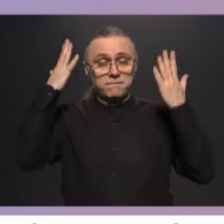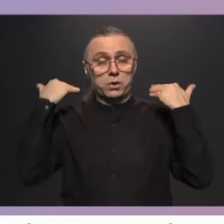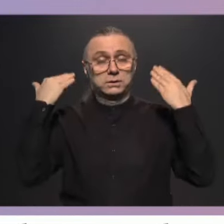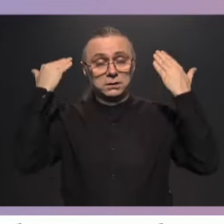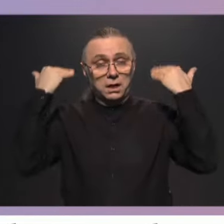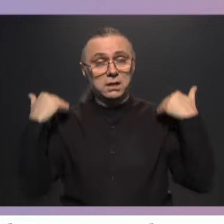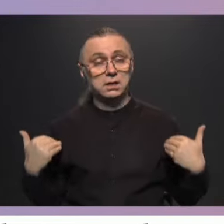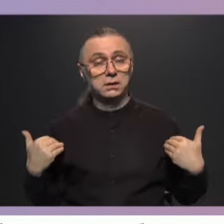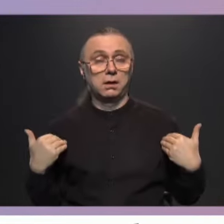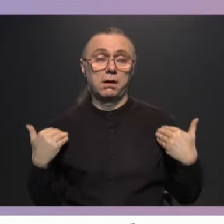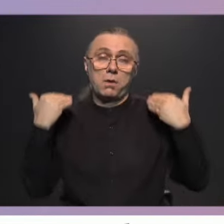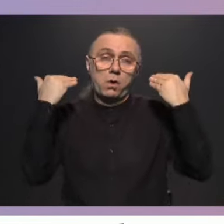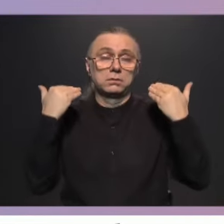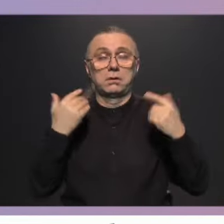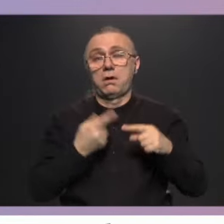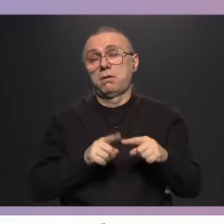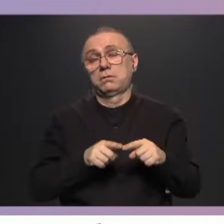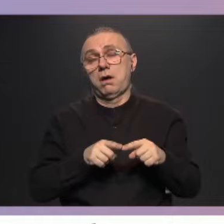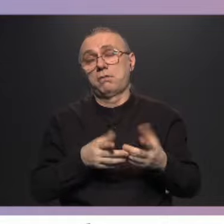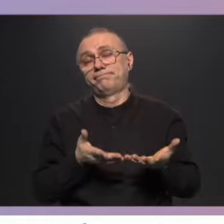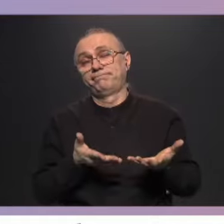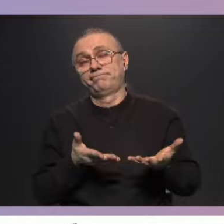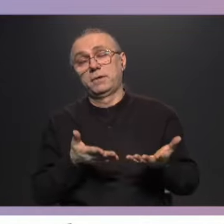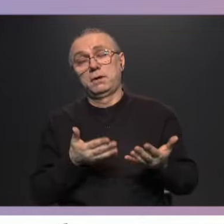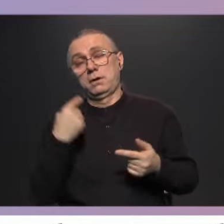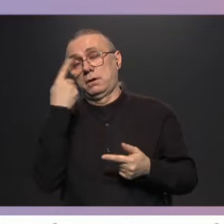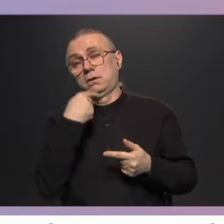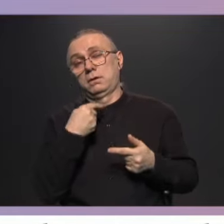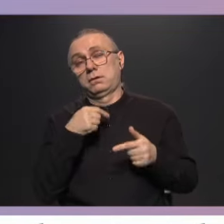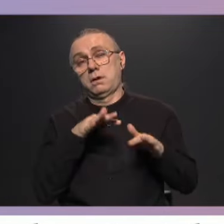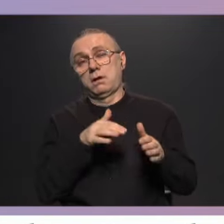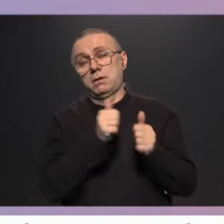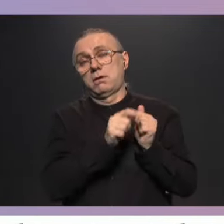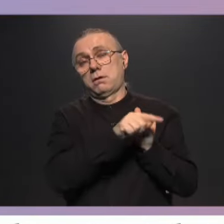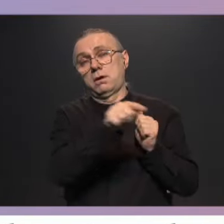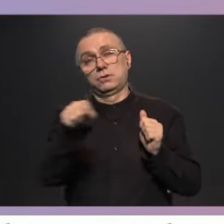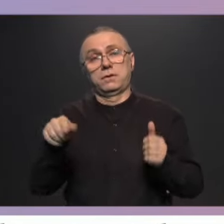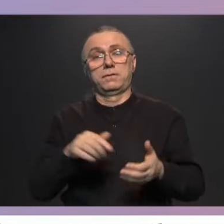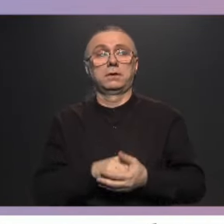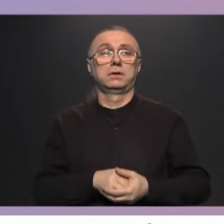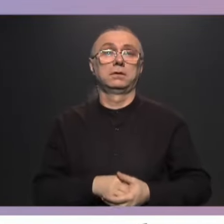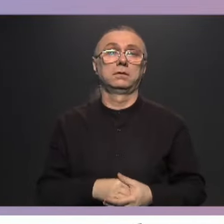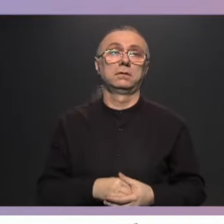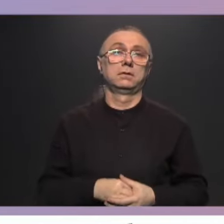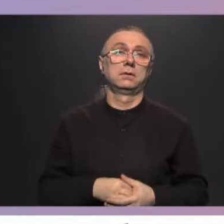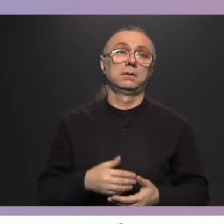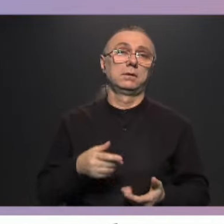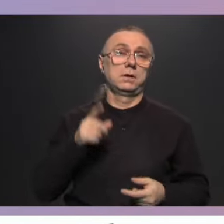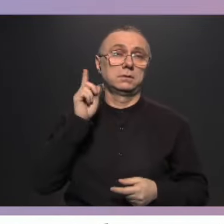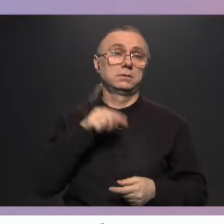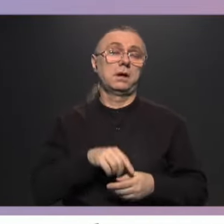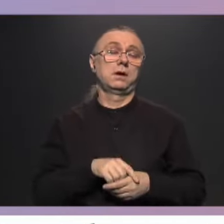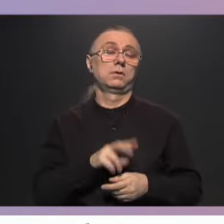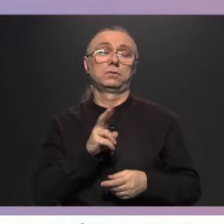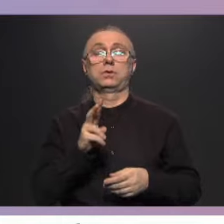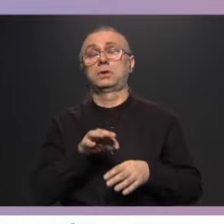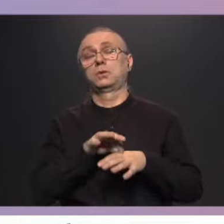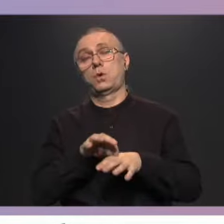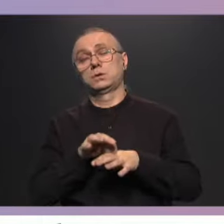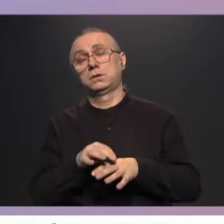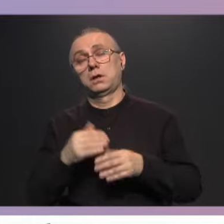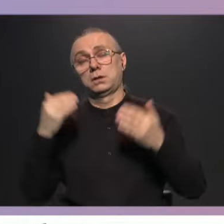не ношу длинных волос. Кто-то носит из монашествующих, из белых священников. Я знаю, носят длинные волосы, и ничего в этом